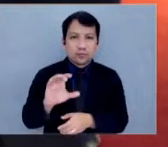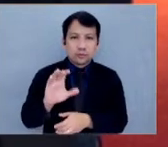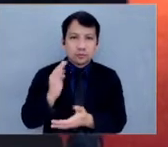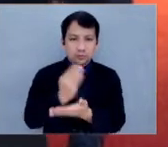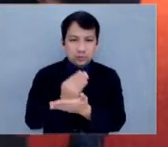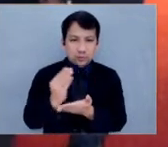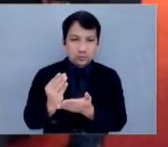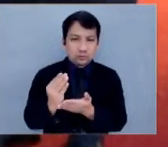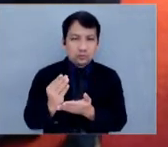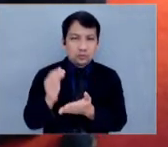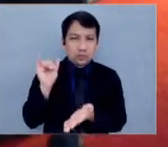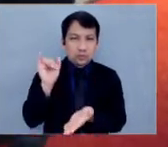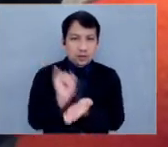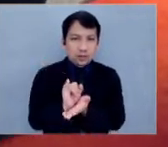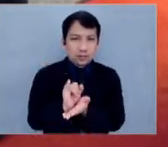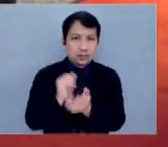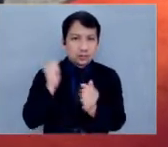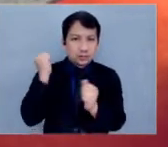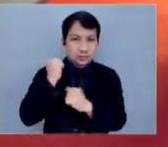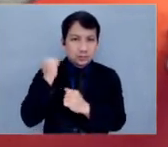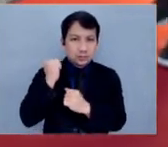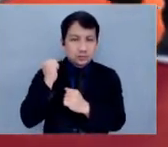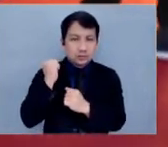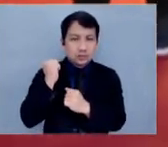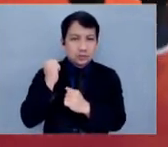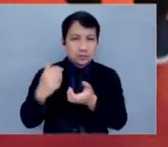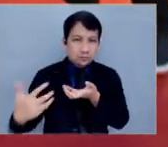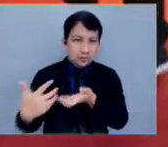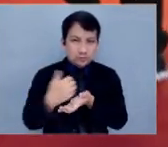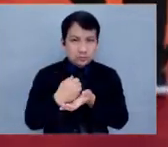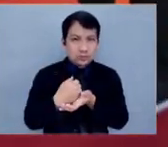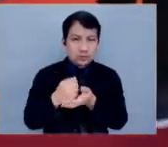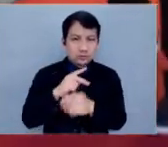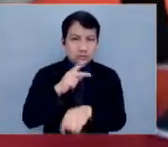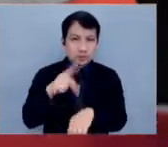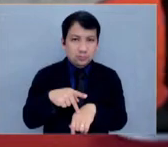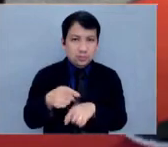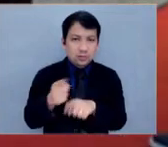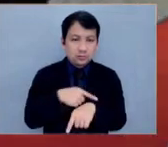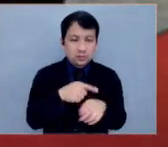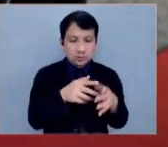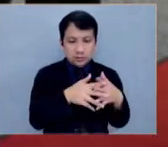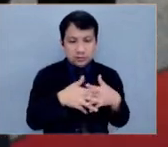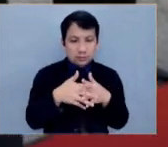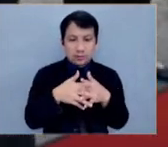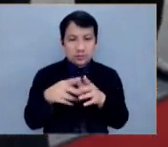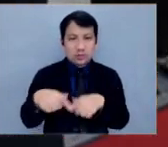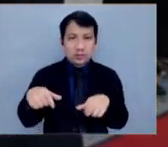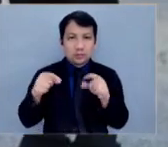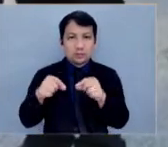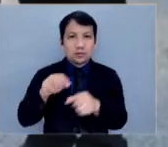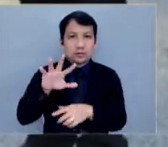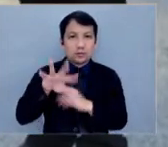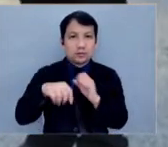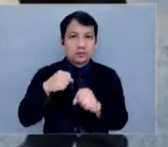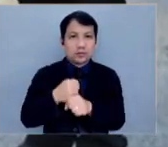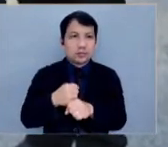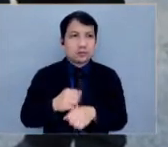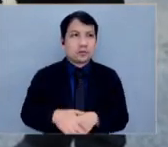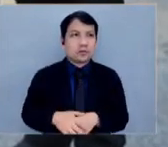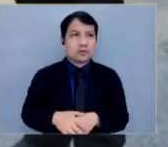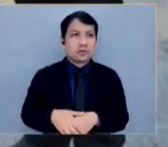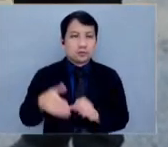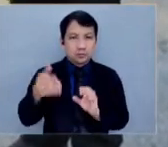na investment ang inaasahang malilikom ng Pilipinas mula sa Amerika at Japan sa loob ng 5 taon. Katumbas yan ng